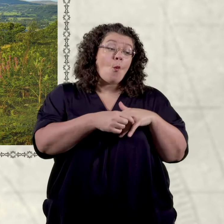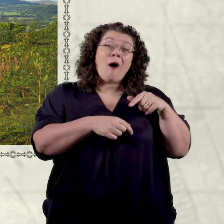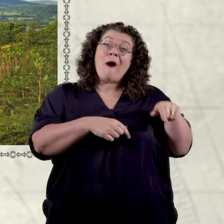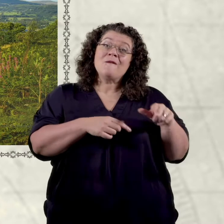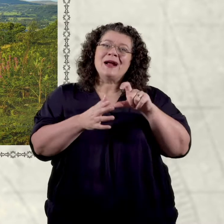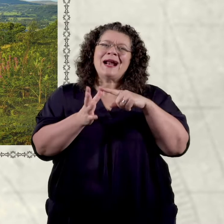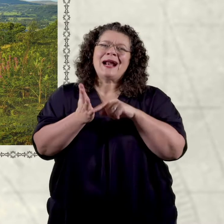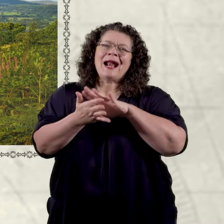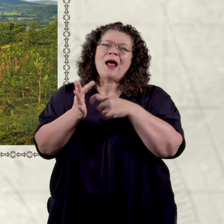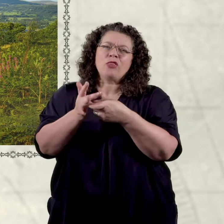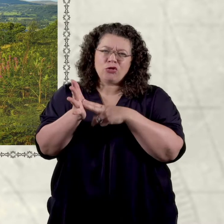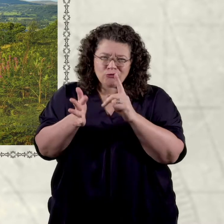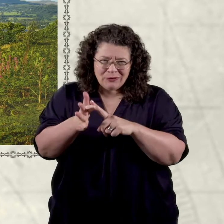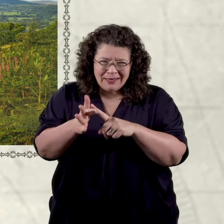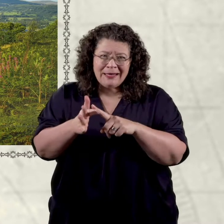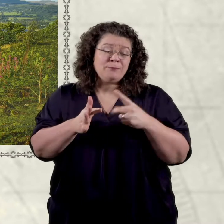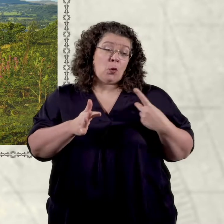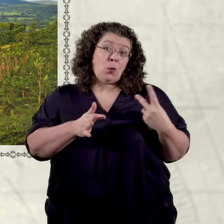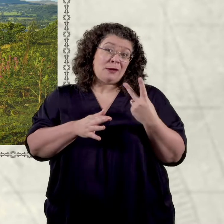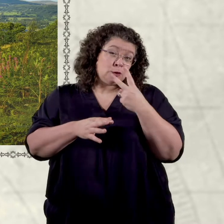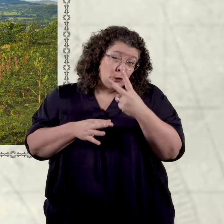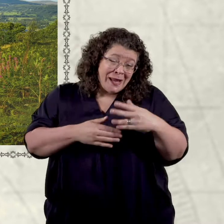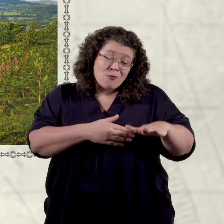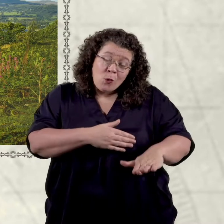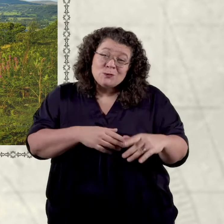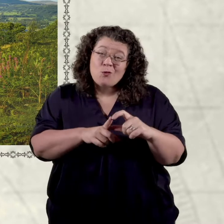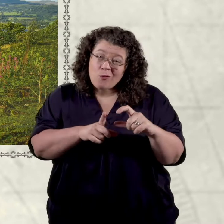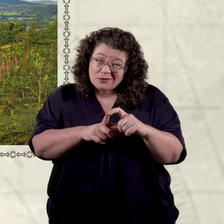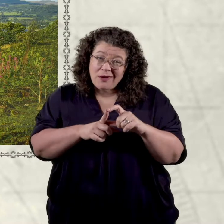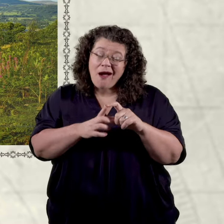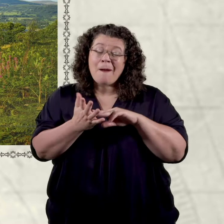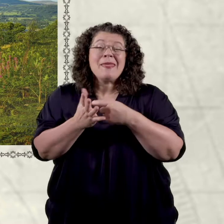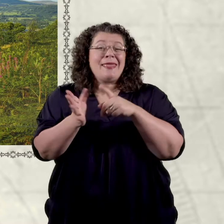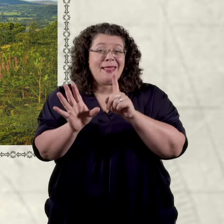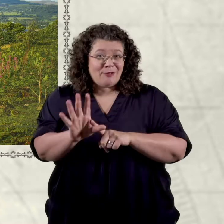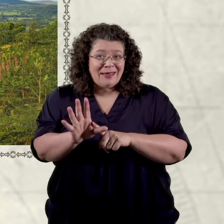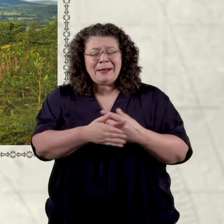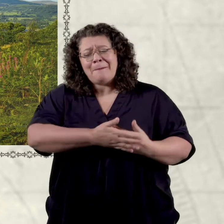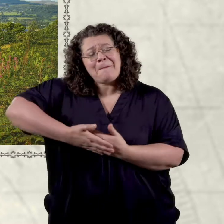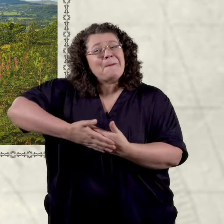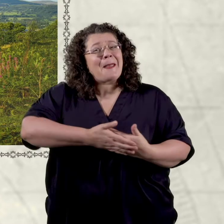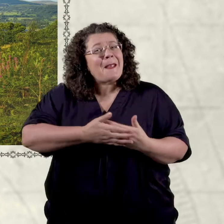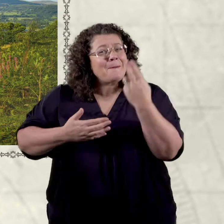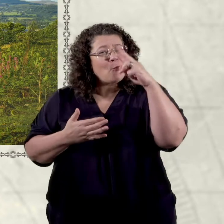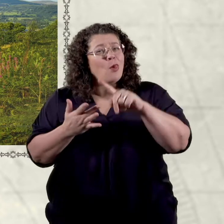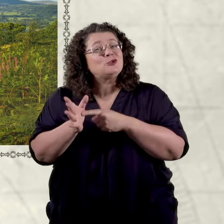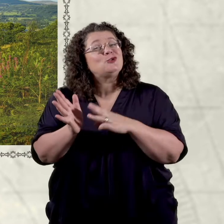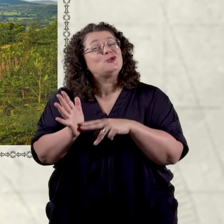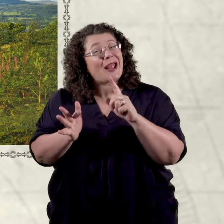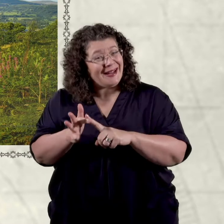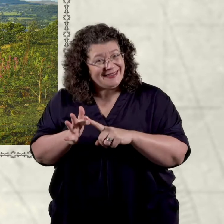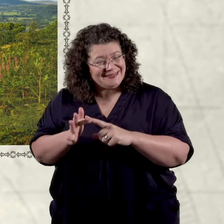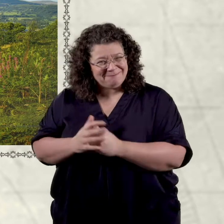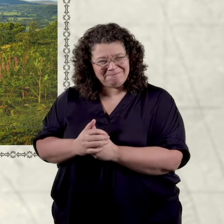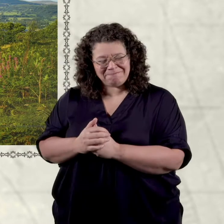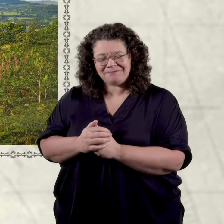Mi o gen i wraig o'r enw Catherine, mi o gen i ferch fach dyflwydd oed o'r enw Mary, a hefyd babi bach